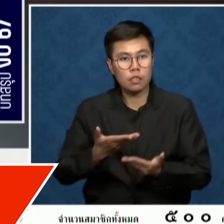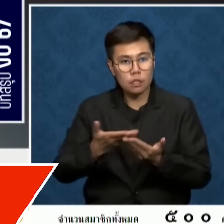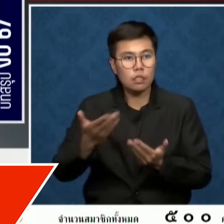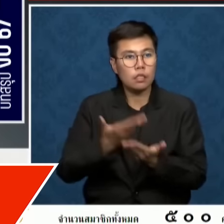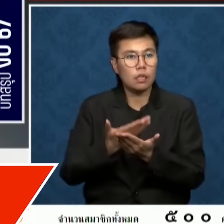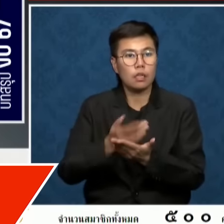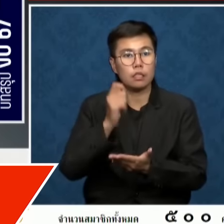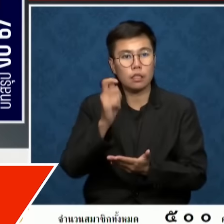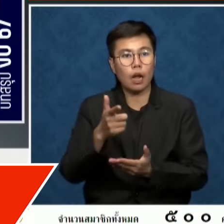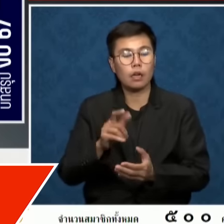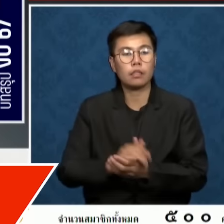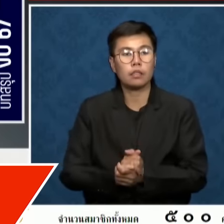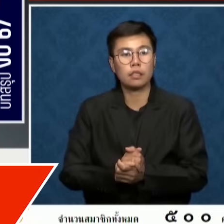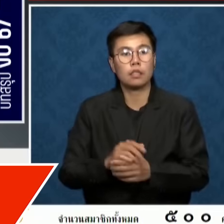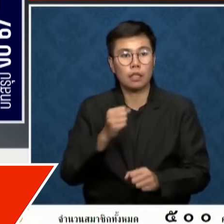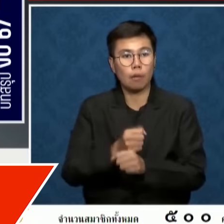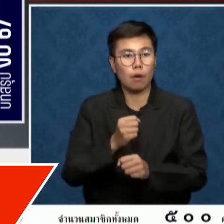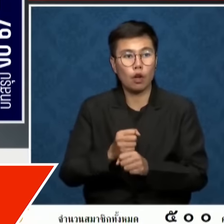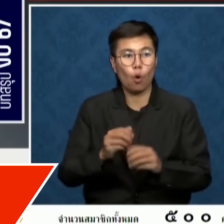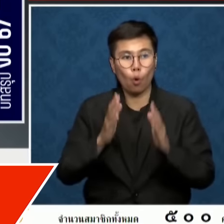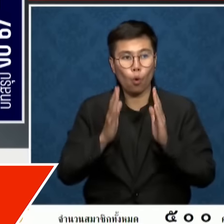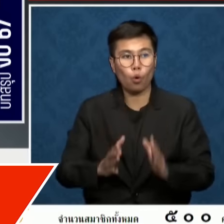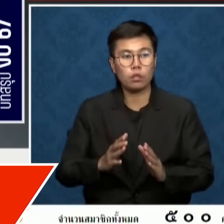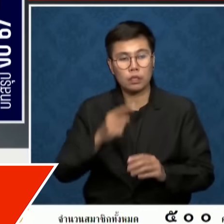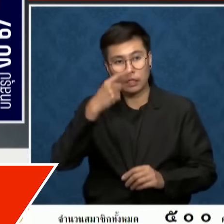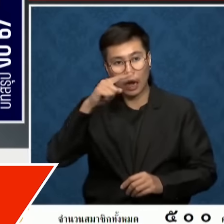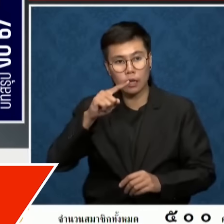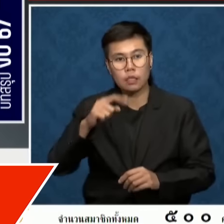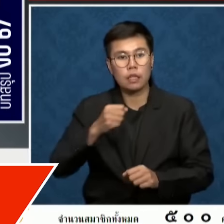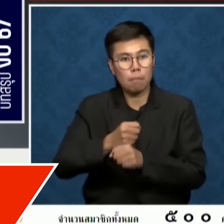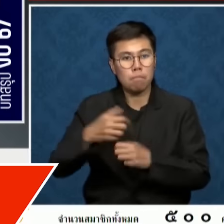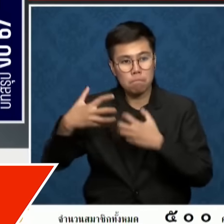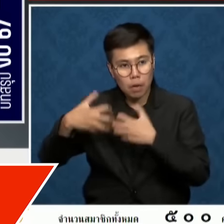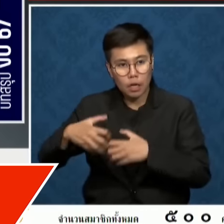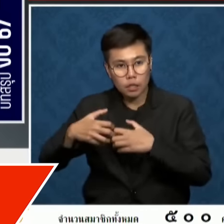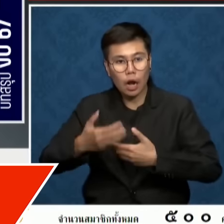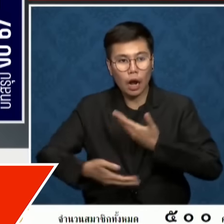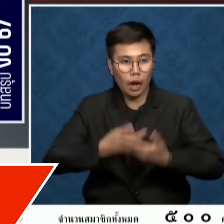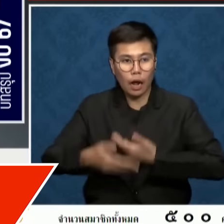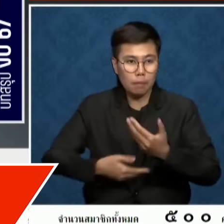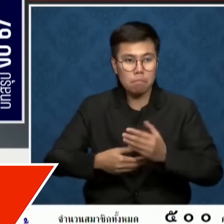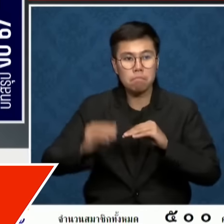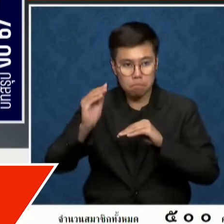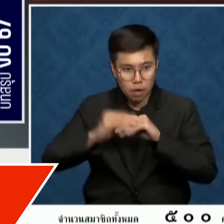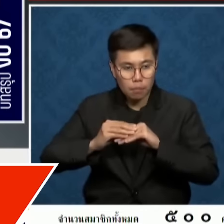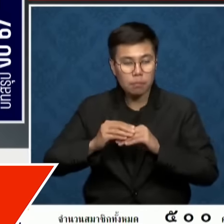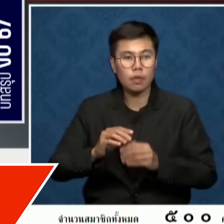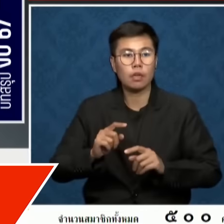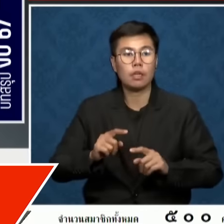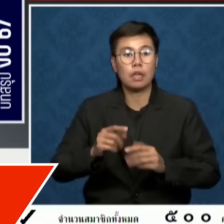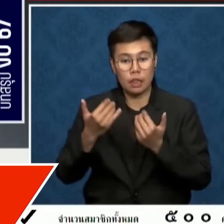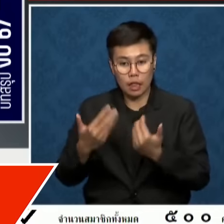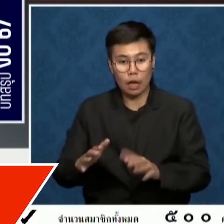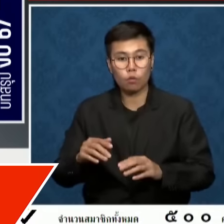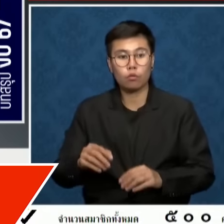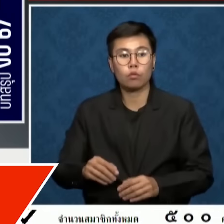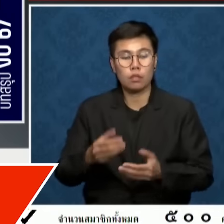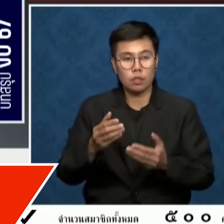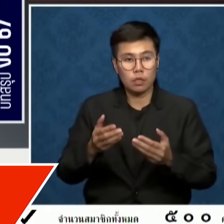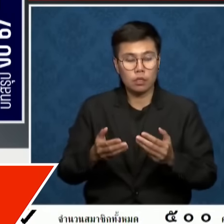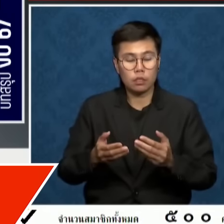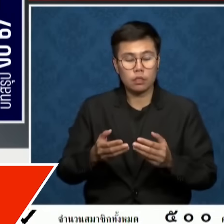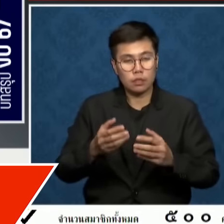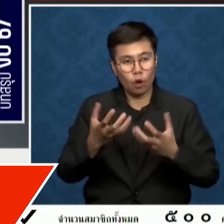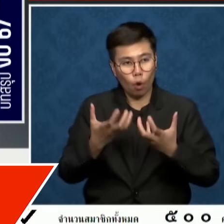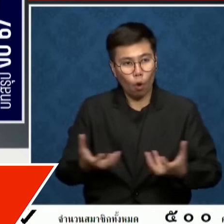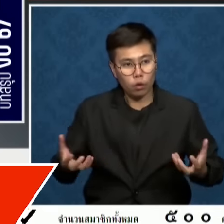ของรัฐ จะสามารถดึงดูดผู้ประกอบการทายมาผลิต และจำหน่ายได้มากขึ้นสุท้ายก็สามารถนำไปสู่การยกระดบสิ